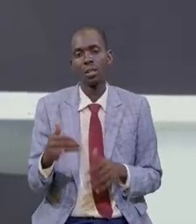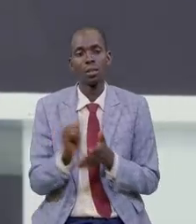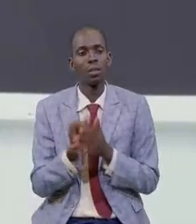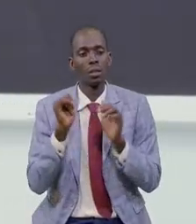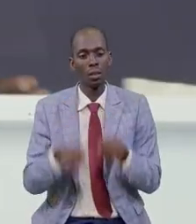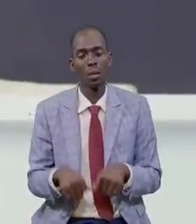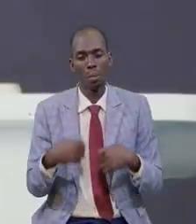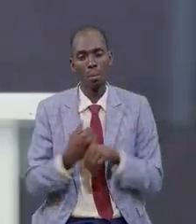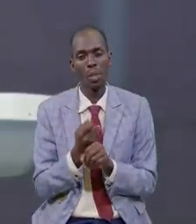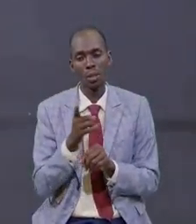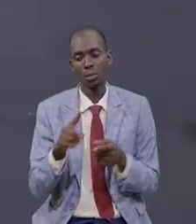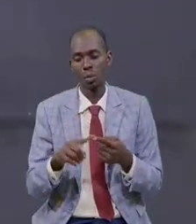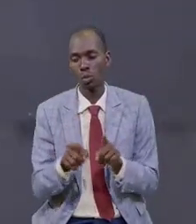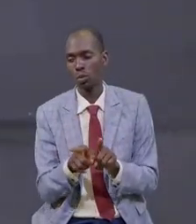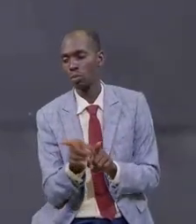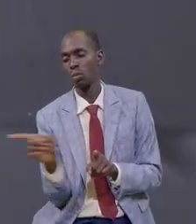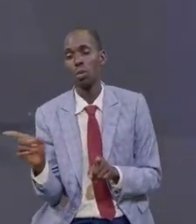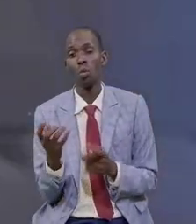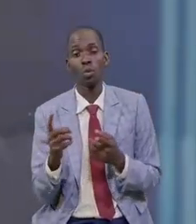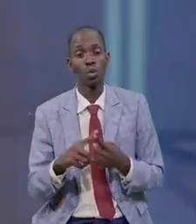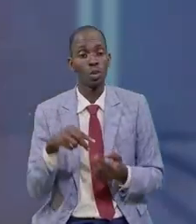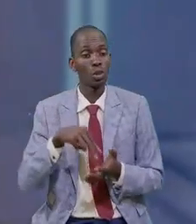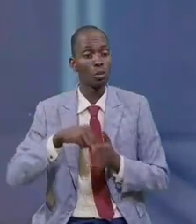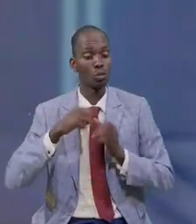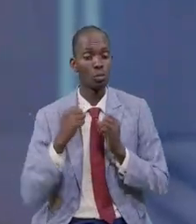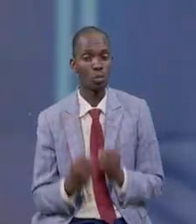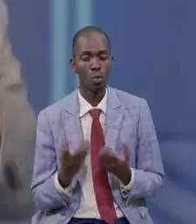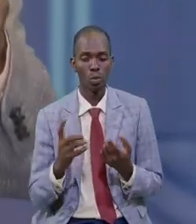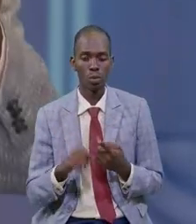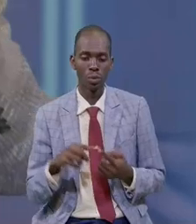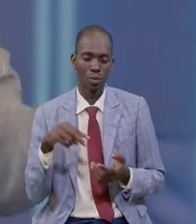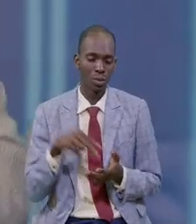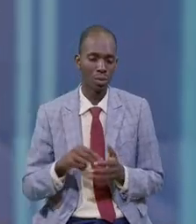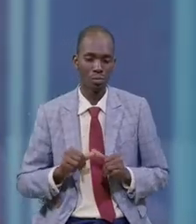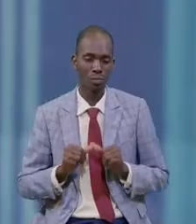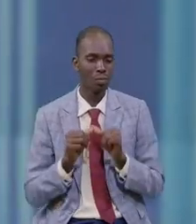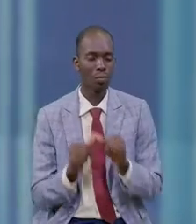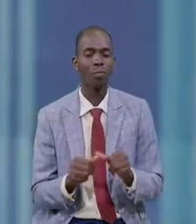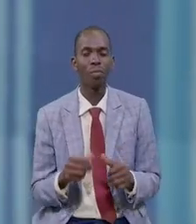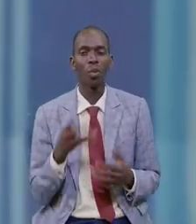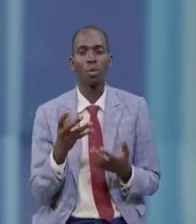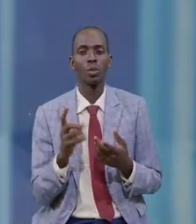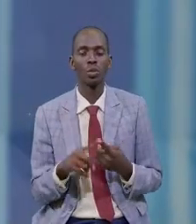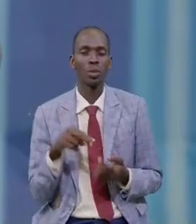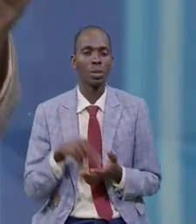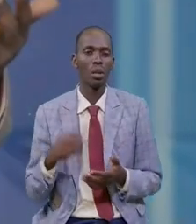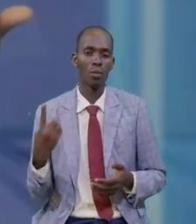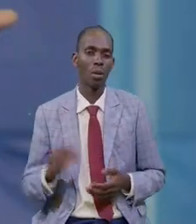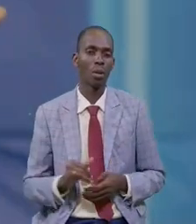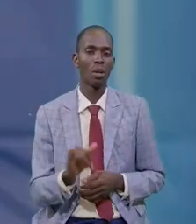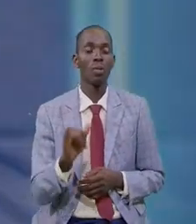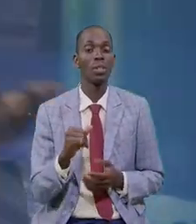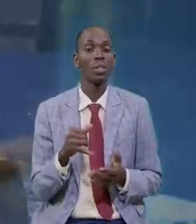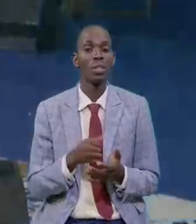dérailler il veut tenir ferme il veut tenir toujours et tenir